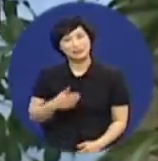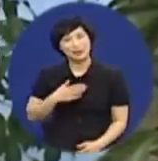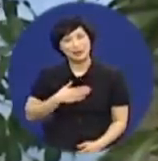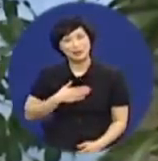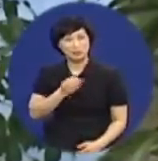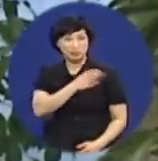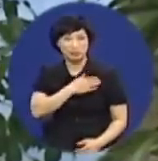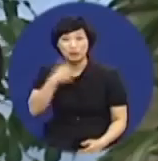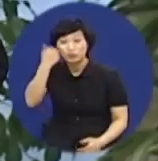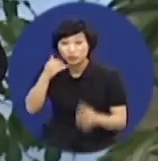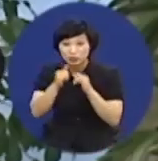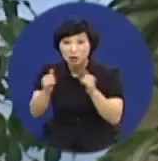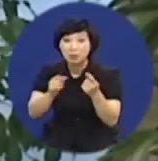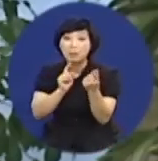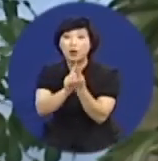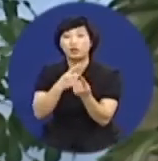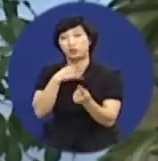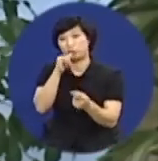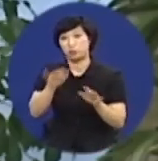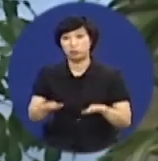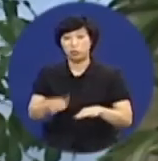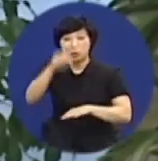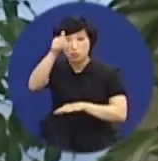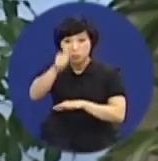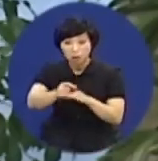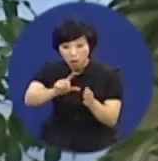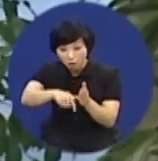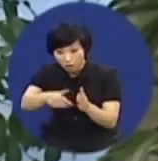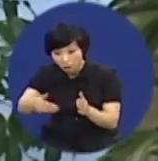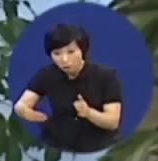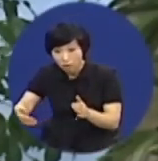人たちもみんな